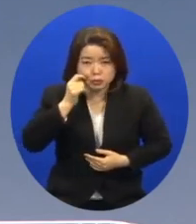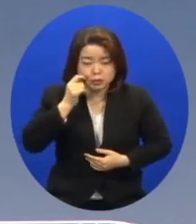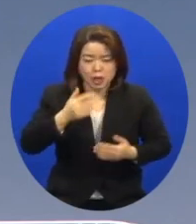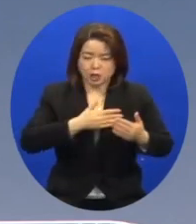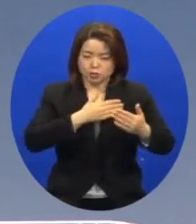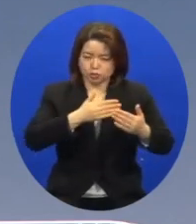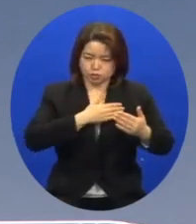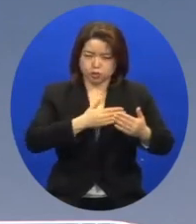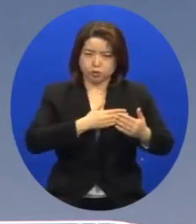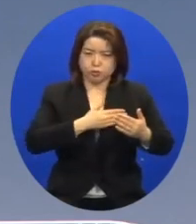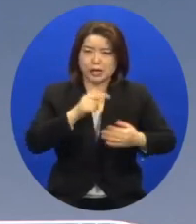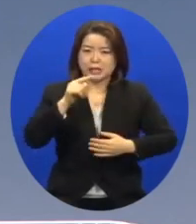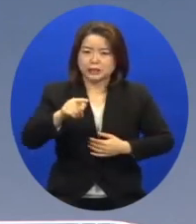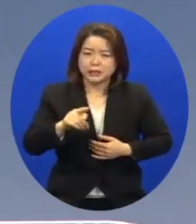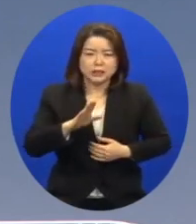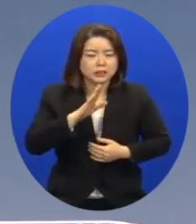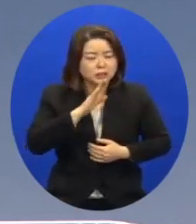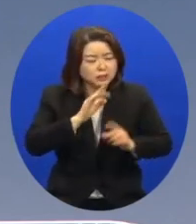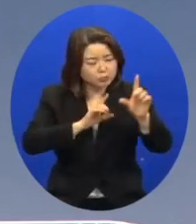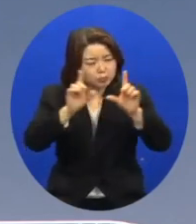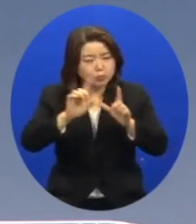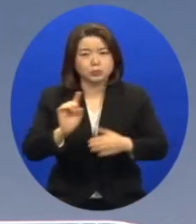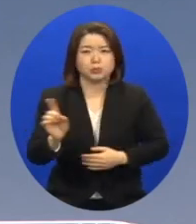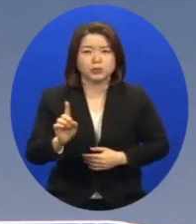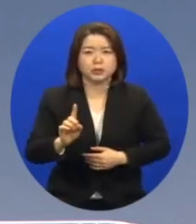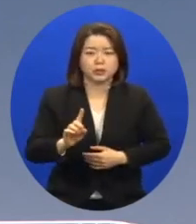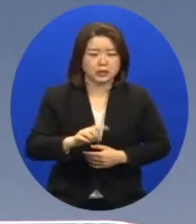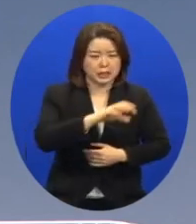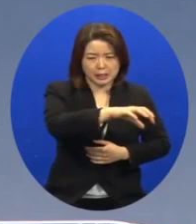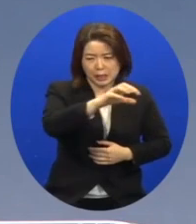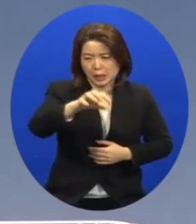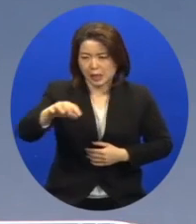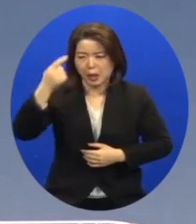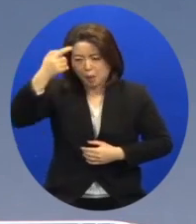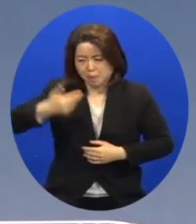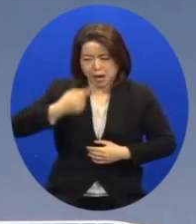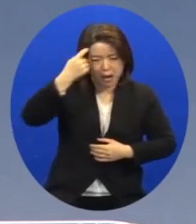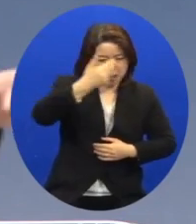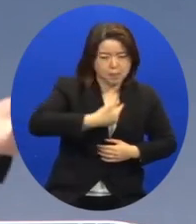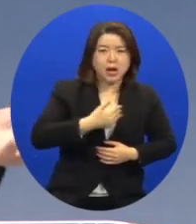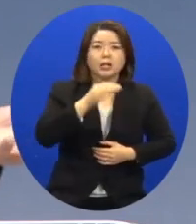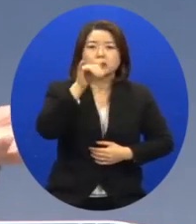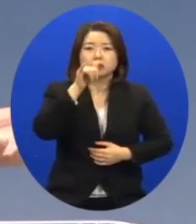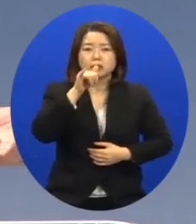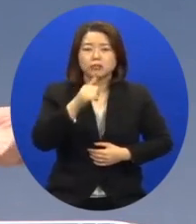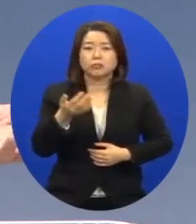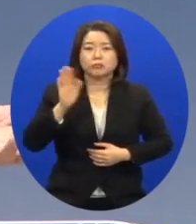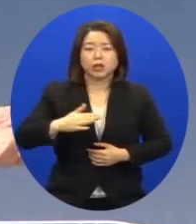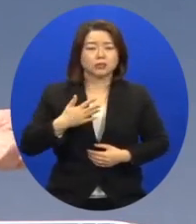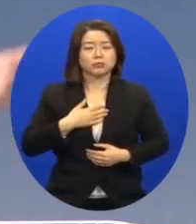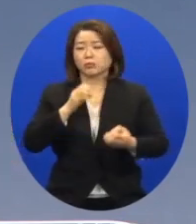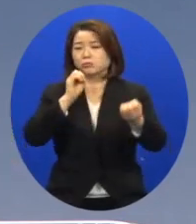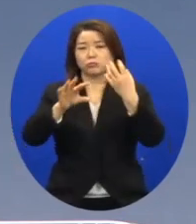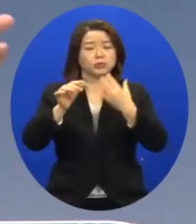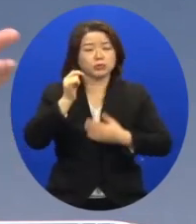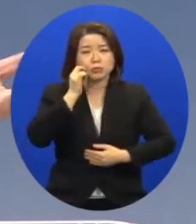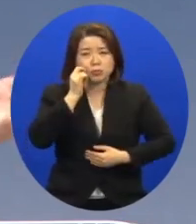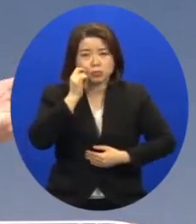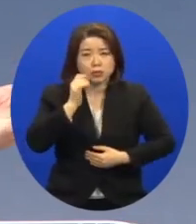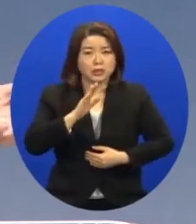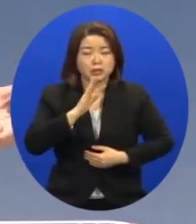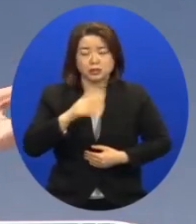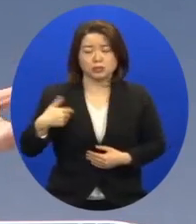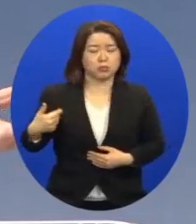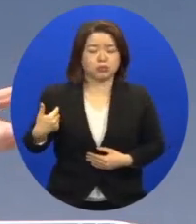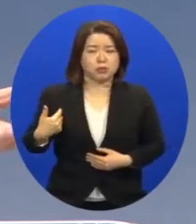도대체 그의 실제 가 뭔지를 여러 곳에서 질문을 해왔습니다 큰 아처는 대답할 수가 없었습니다 실제로 저는